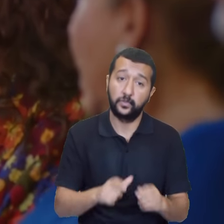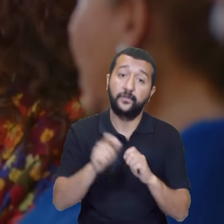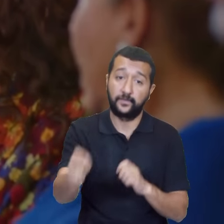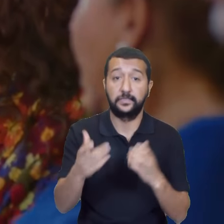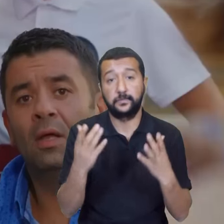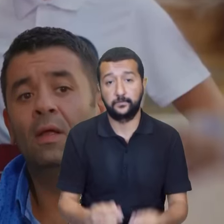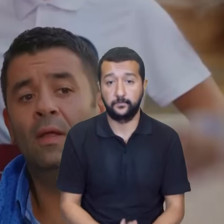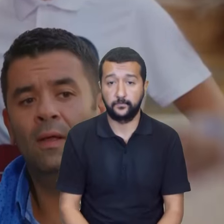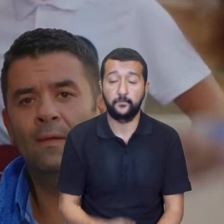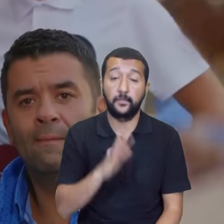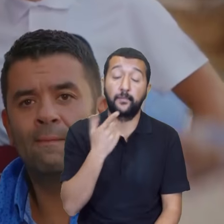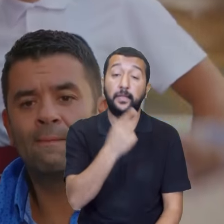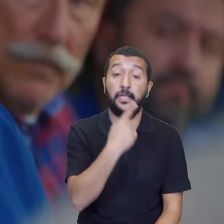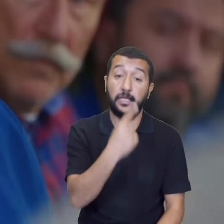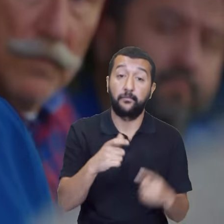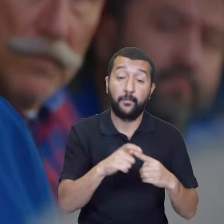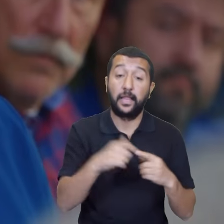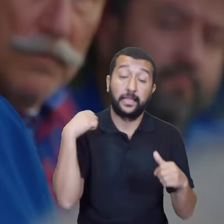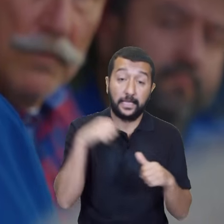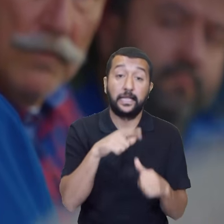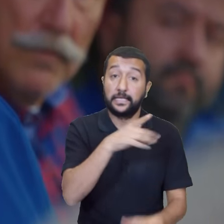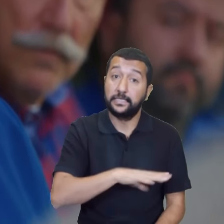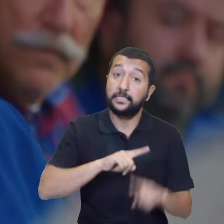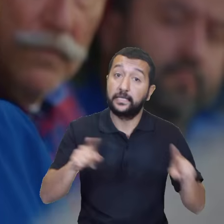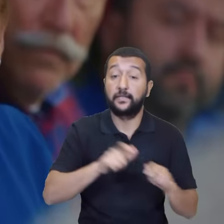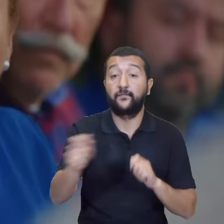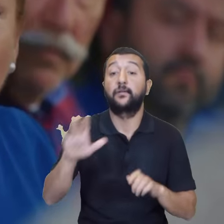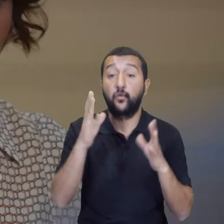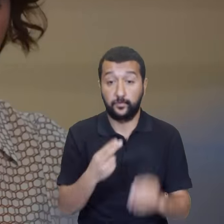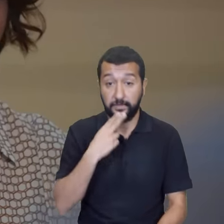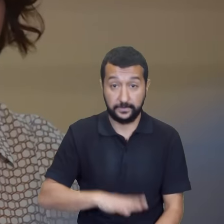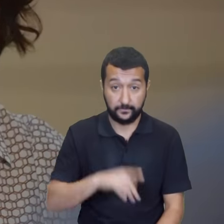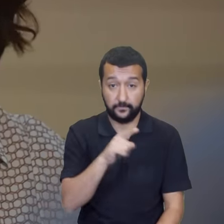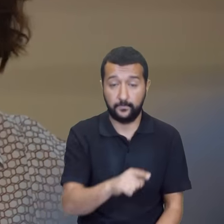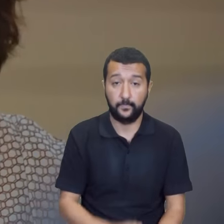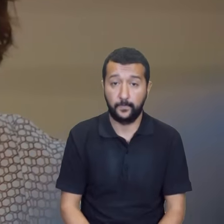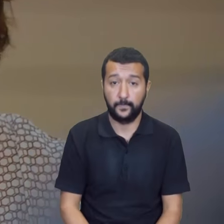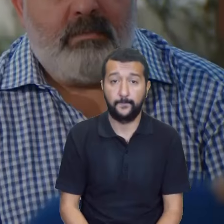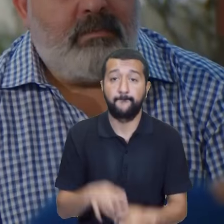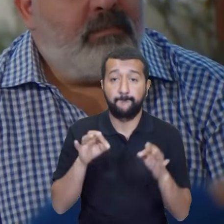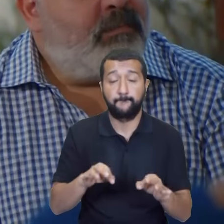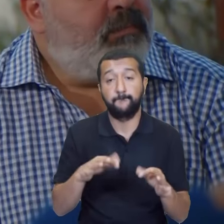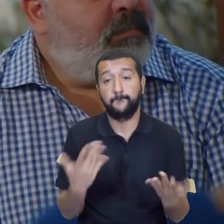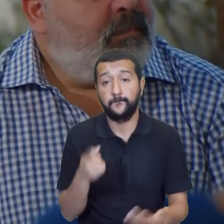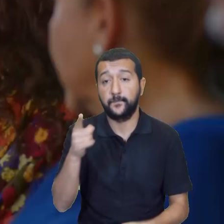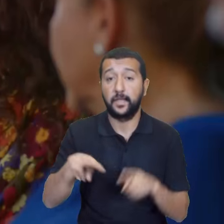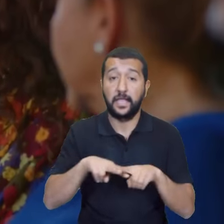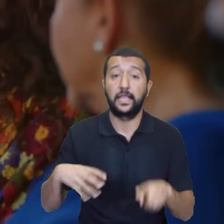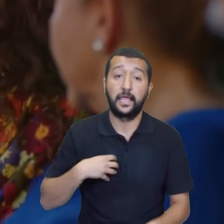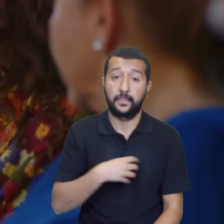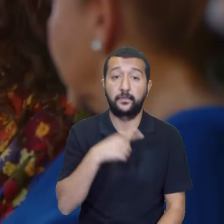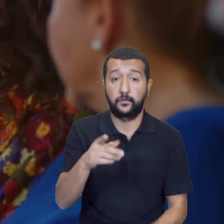da verseydim. Aman diyeyim Emel. Bir daha isterse sakın verme, olur mu kızı? Şimdi Adile